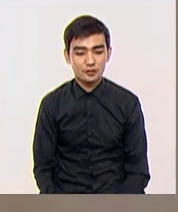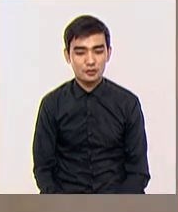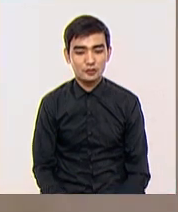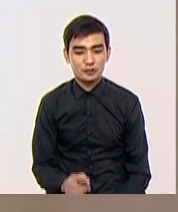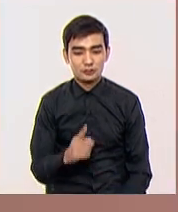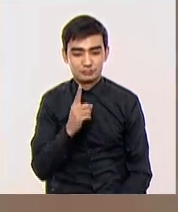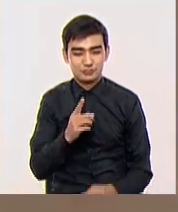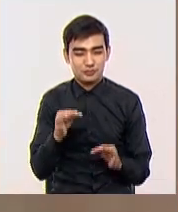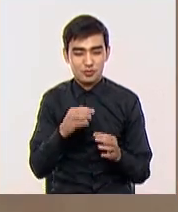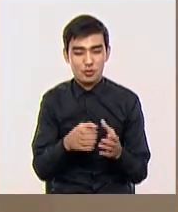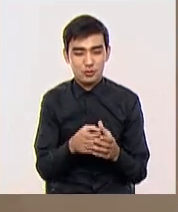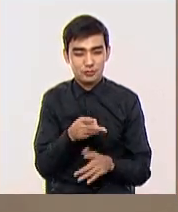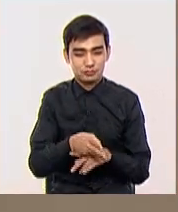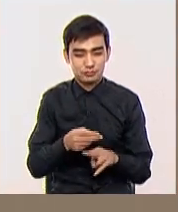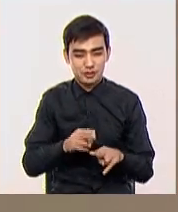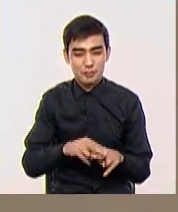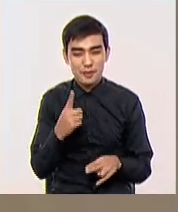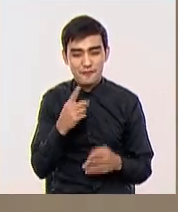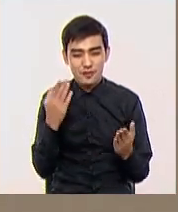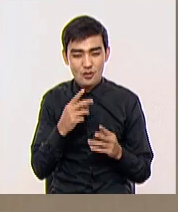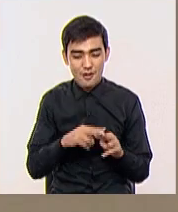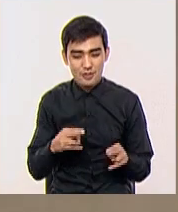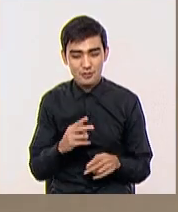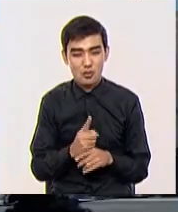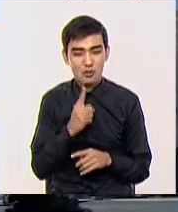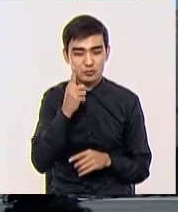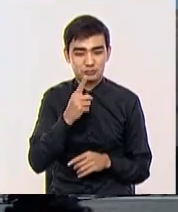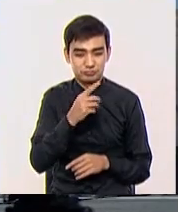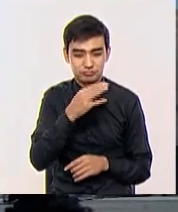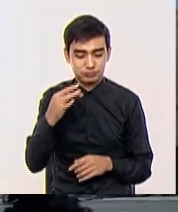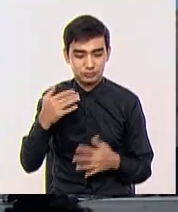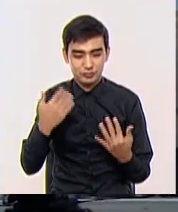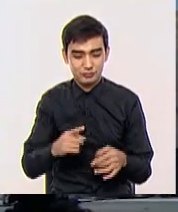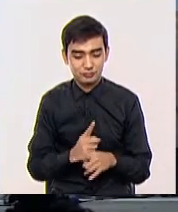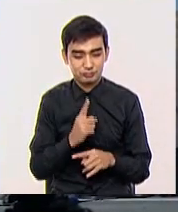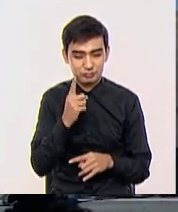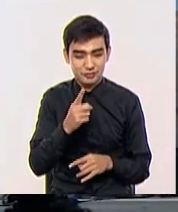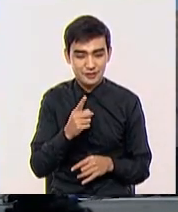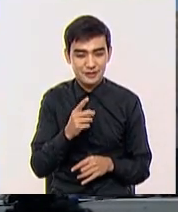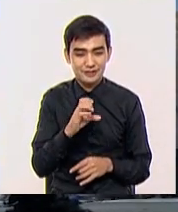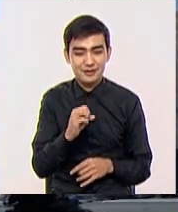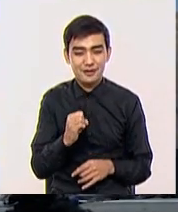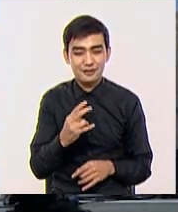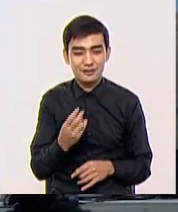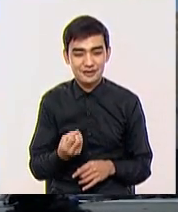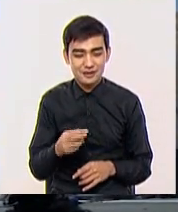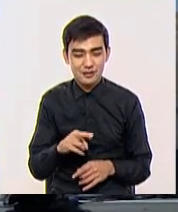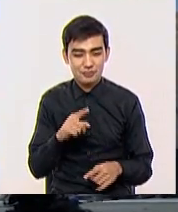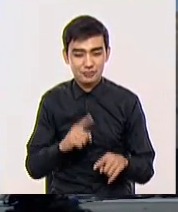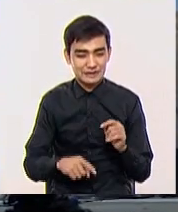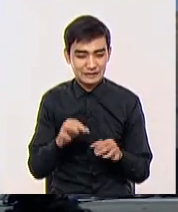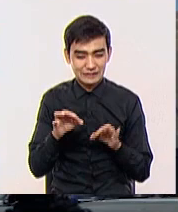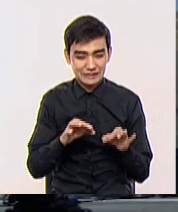Корабль со съемочной группой первого фильма в космосе долетел до Международной космической станции по сверхбыстрой схеме